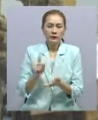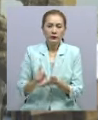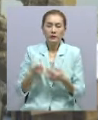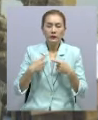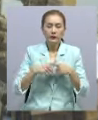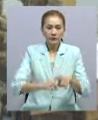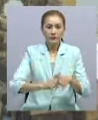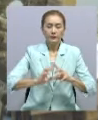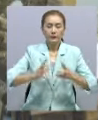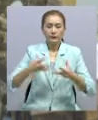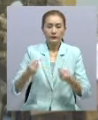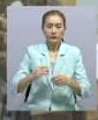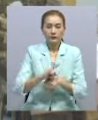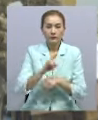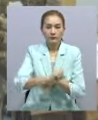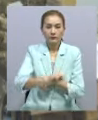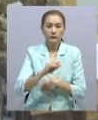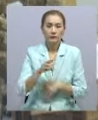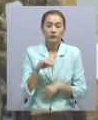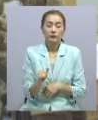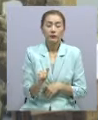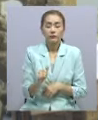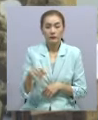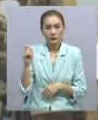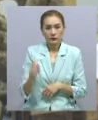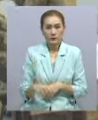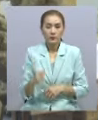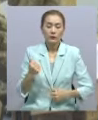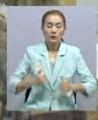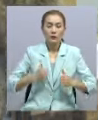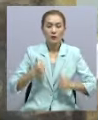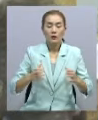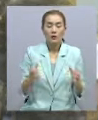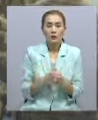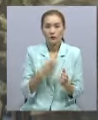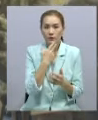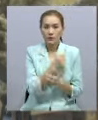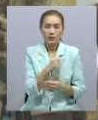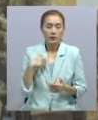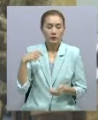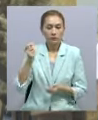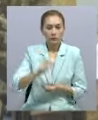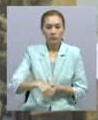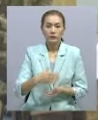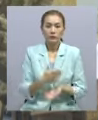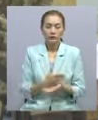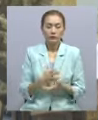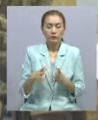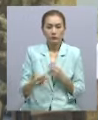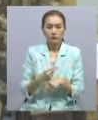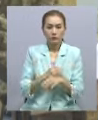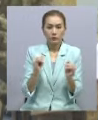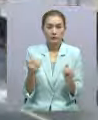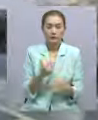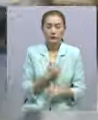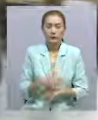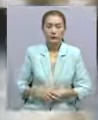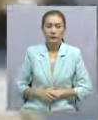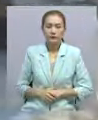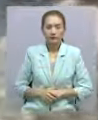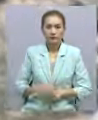инженера в международном аэропорту Атрау. Я пришел на этот военный сбор по своей воле, по своему согласию и своему долгу.